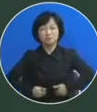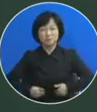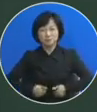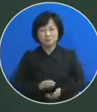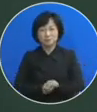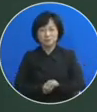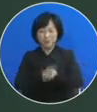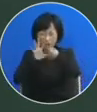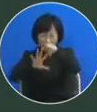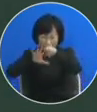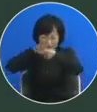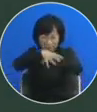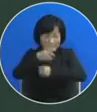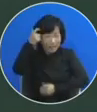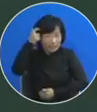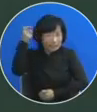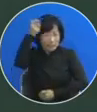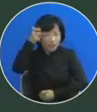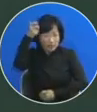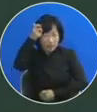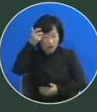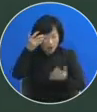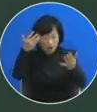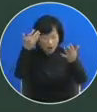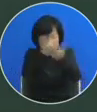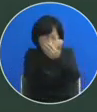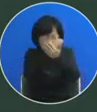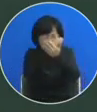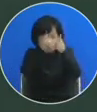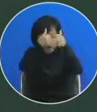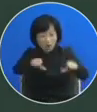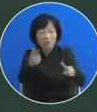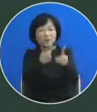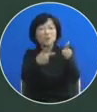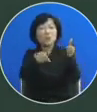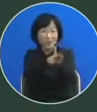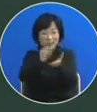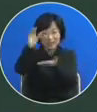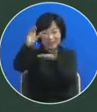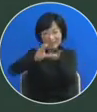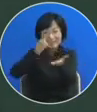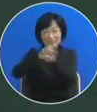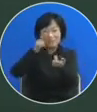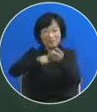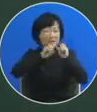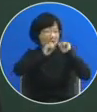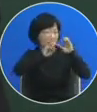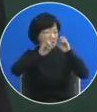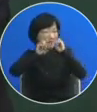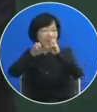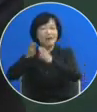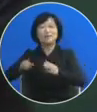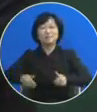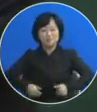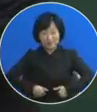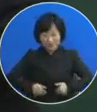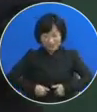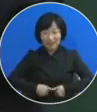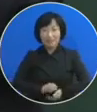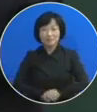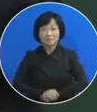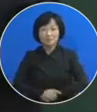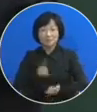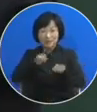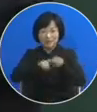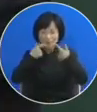세계 영적 흑암 문제를 꺾을 그리스도를 증거해야 될 것이다. Because I must testify Christ who is going to break down all the force of darkness in the world. 여기에